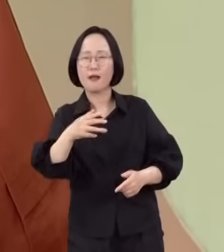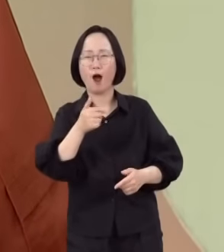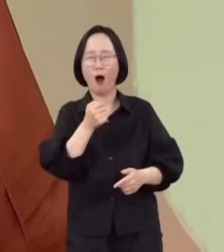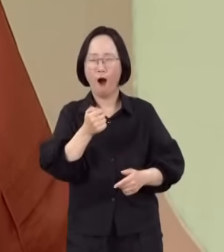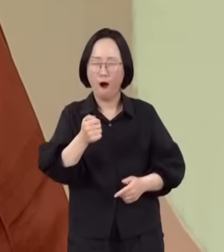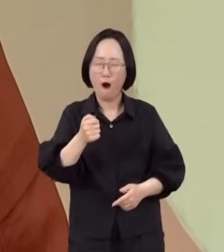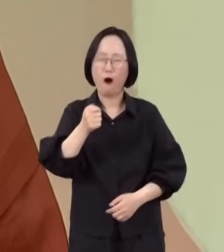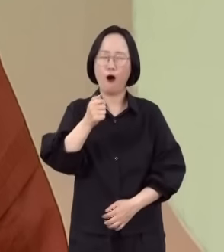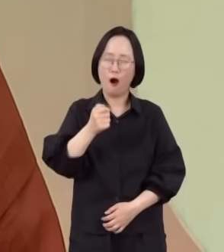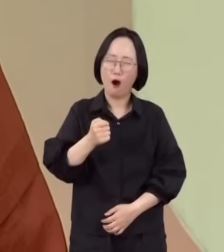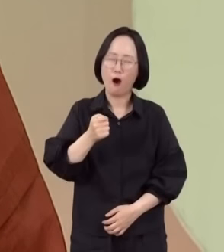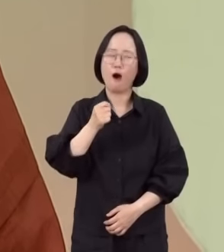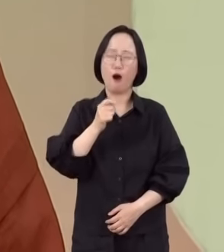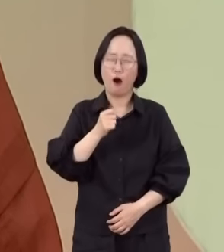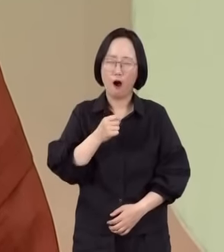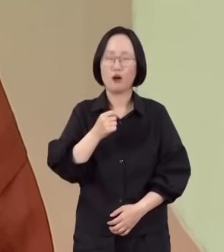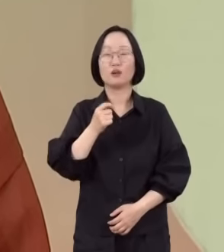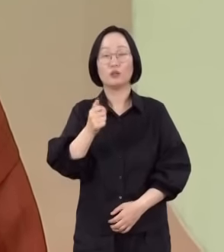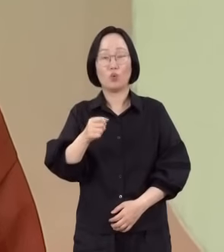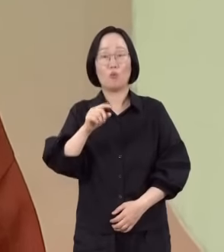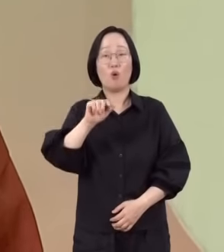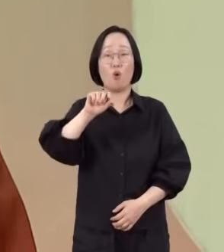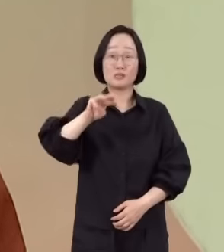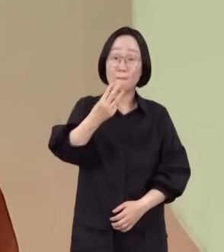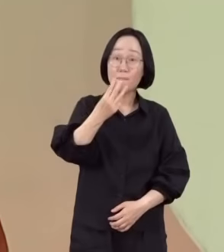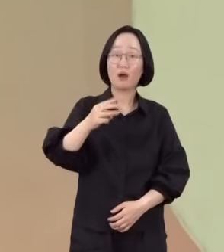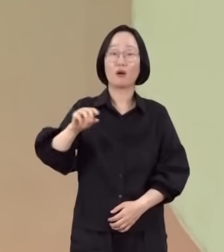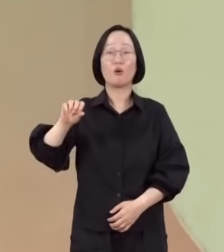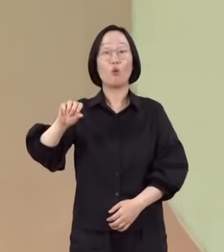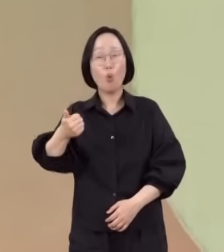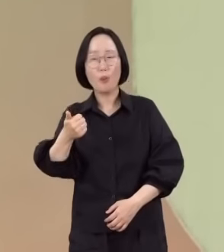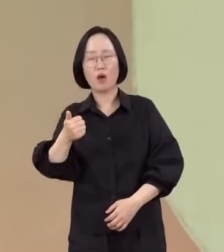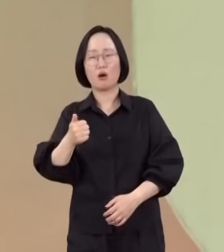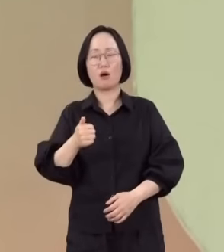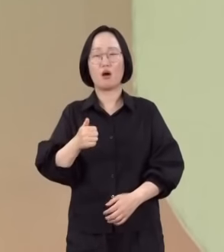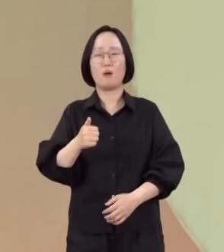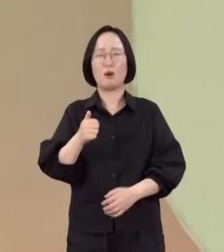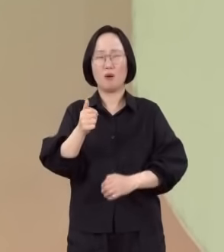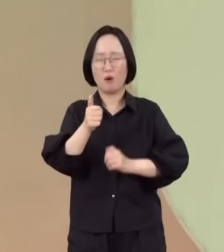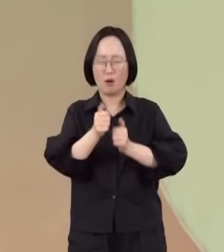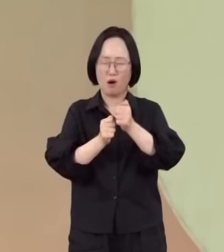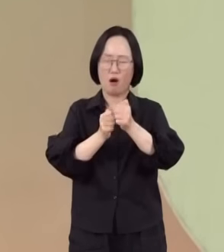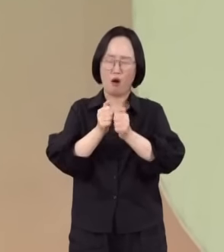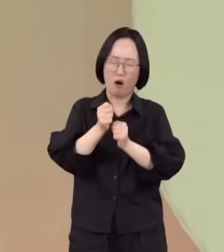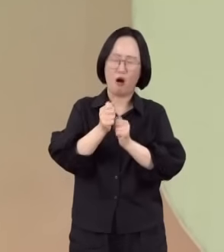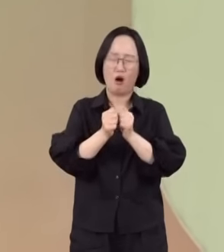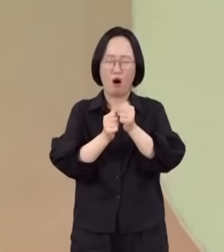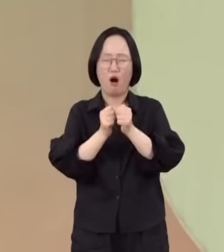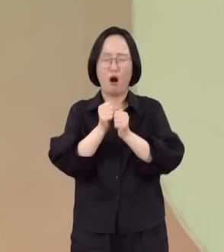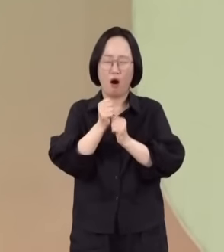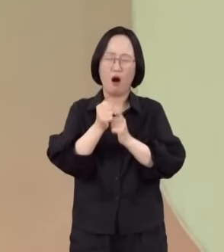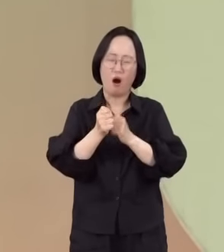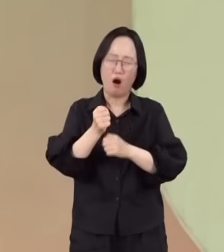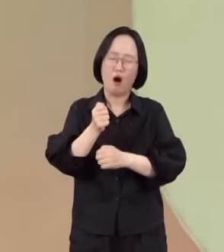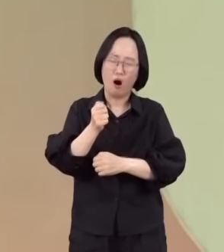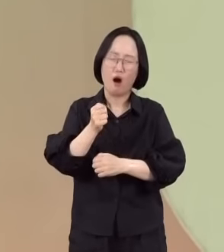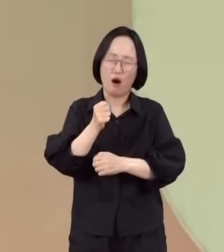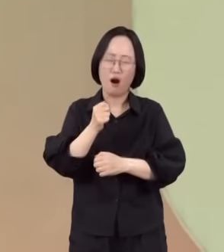200 300 뭐 500 그래서 막 하루에도 신묘장구 다라니를 막 몇백 독을 할